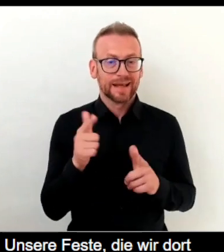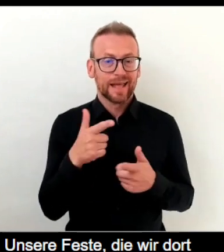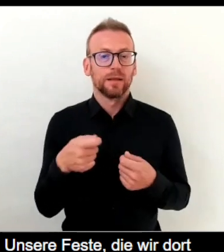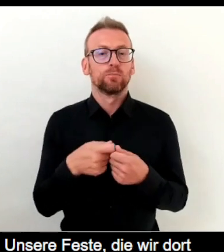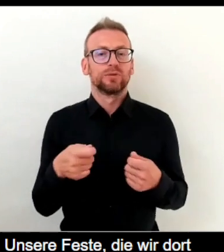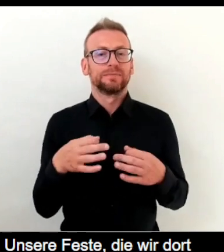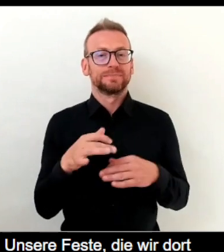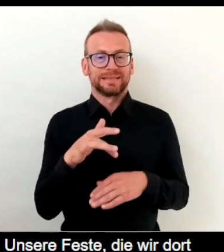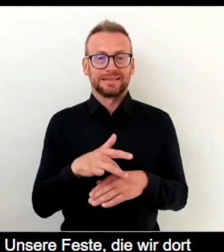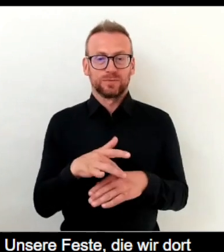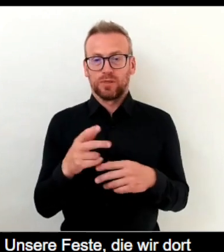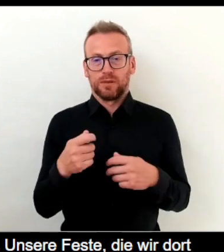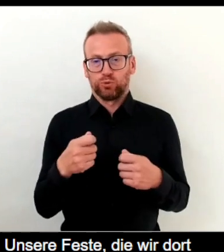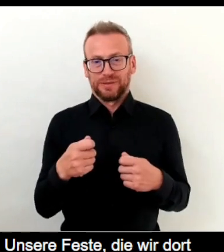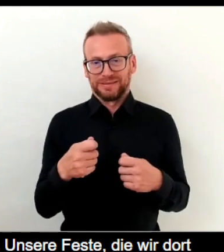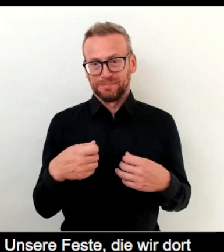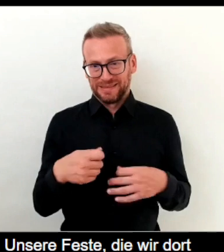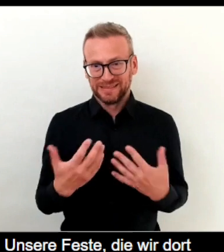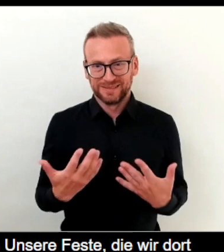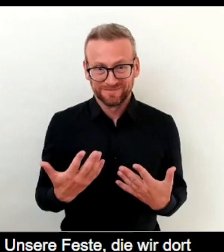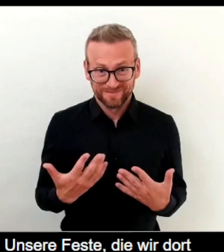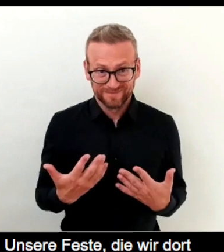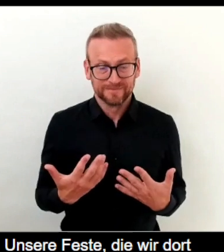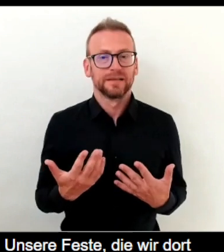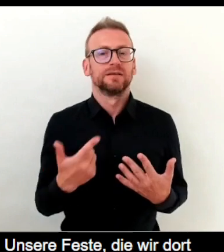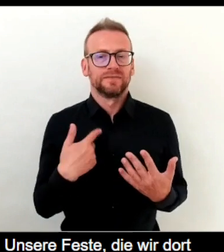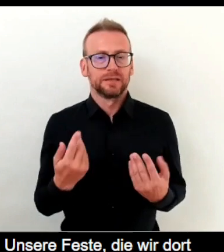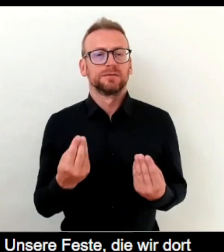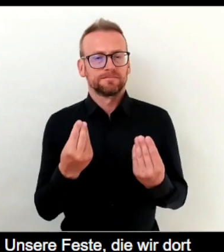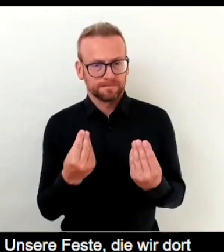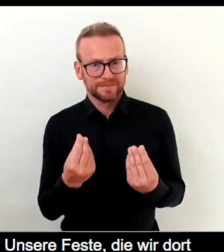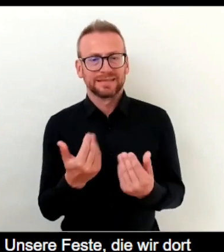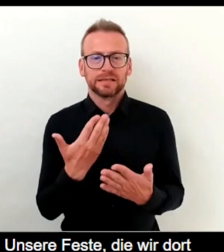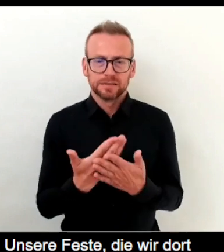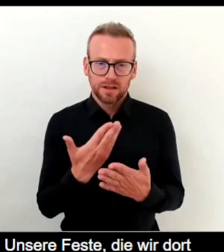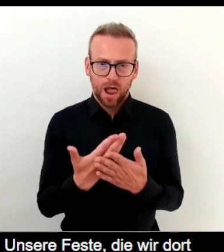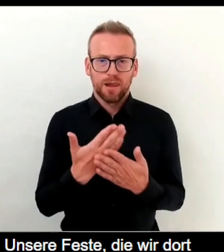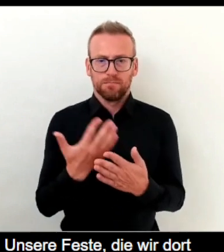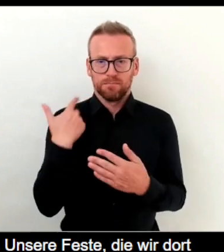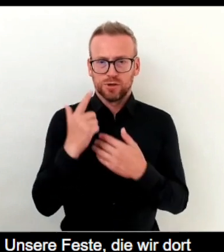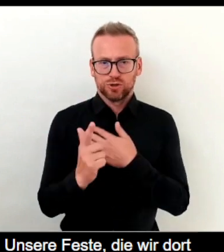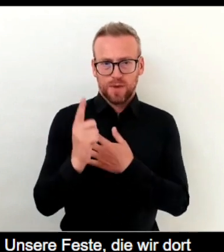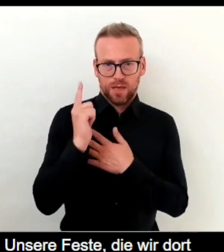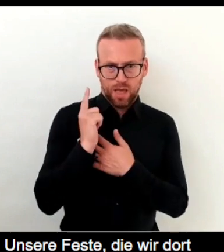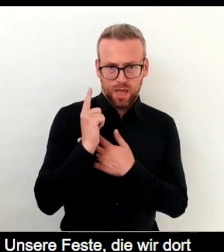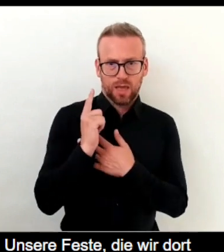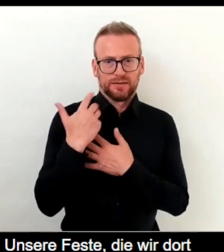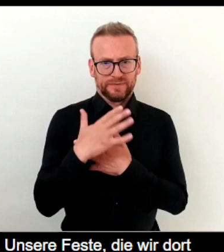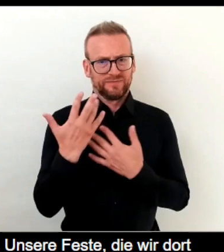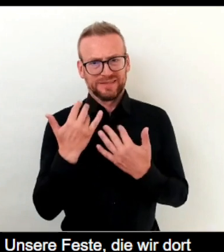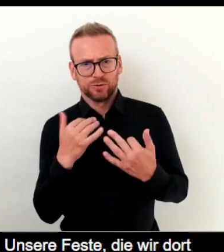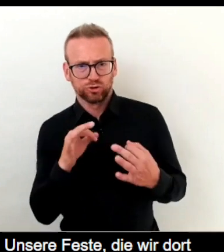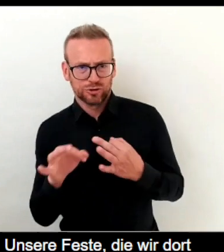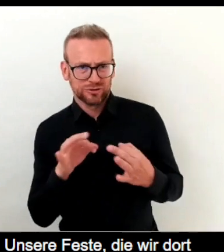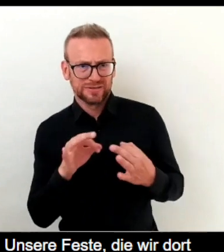am Westbalkan, wo wir ein großes Interesse haben, insbesondere mit Albanien und den anderen Partnern. Da sind wir sehr stark zu sehen. haben so ein bisschen Brückenkopf in